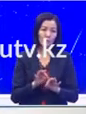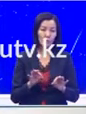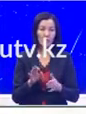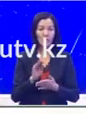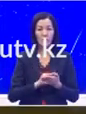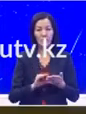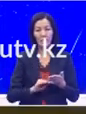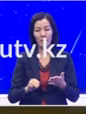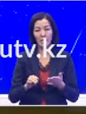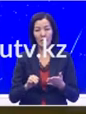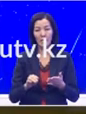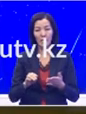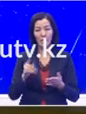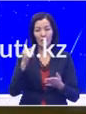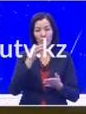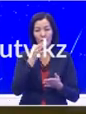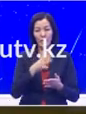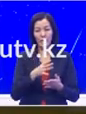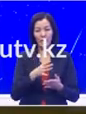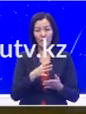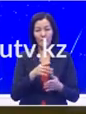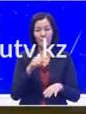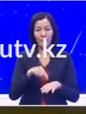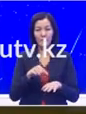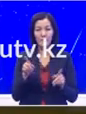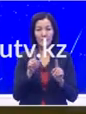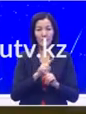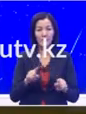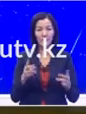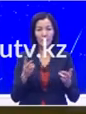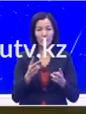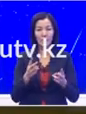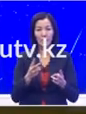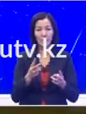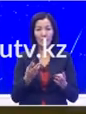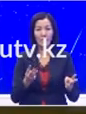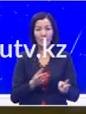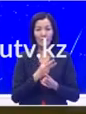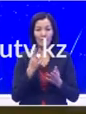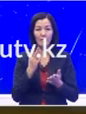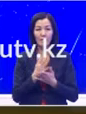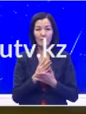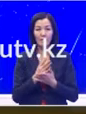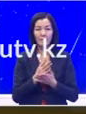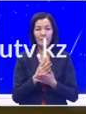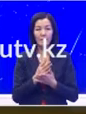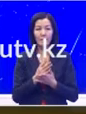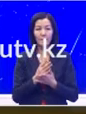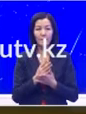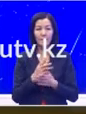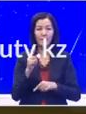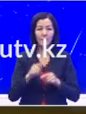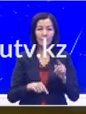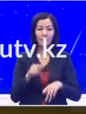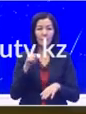әнмен, өзімнің әніммен елге бір әсер берген ұнайды, сол себепті бұл әніміз енді тәуелсіздігіміздің 30 жылдығына орай патриоттық